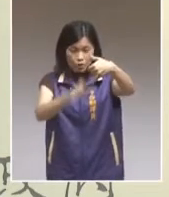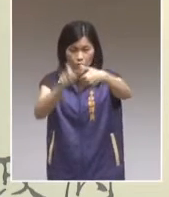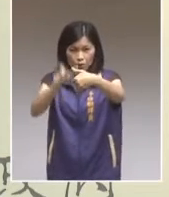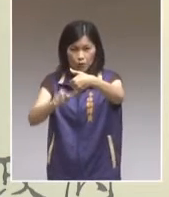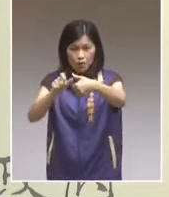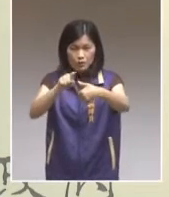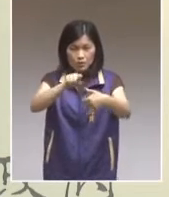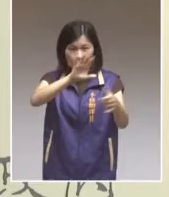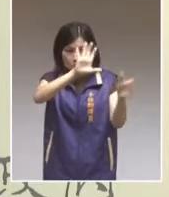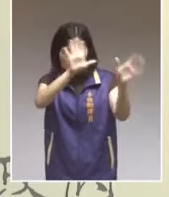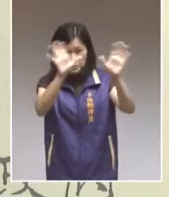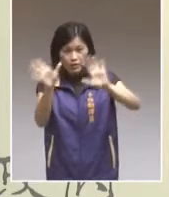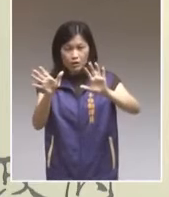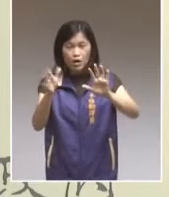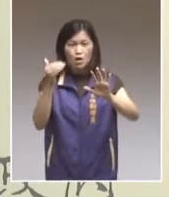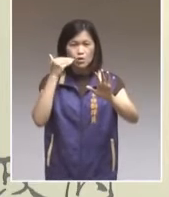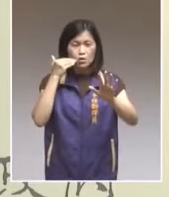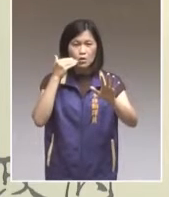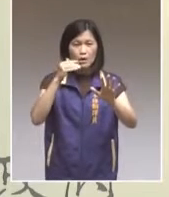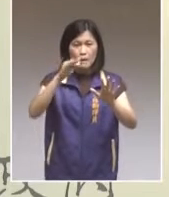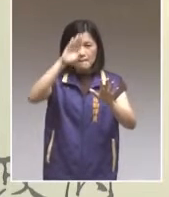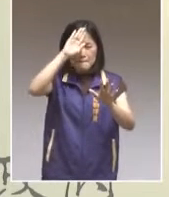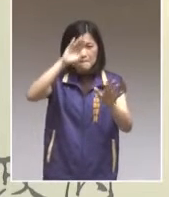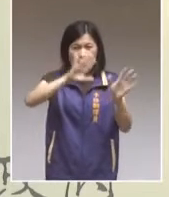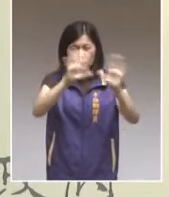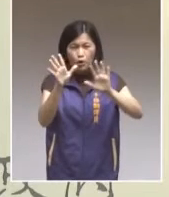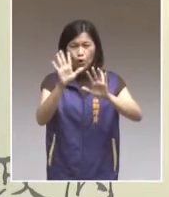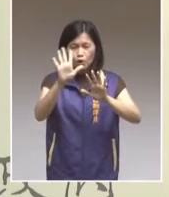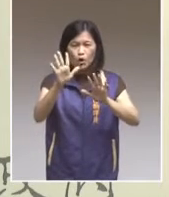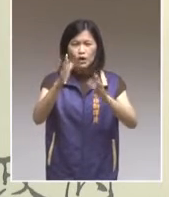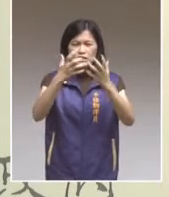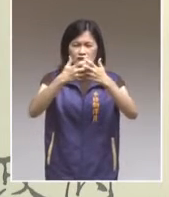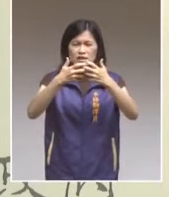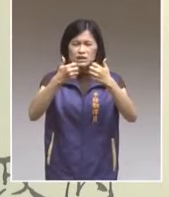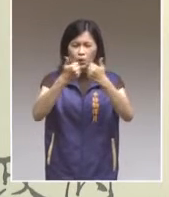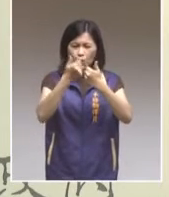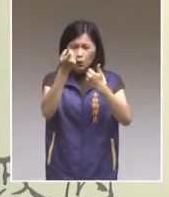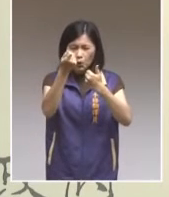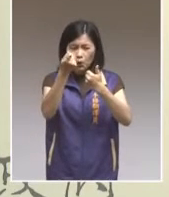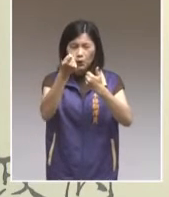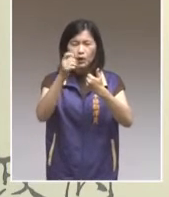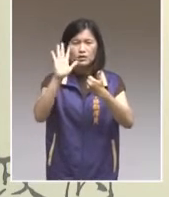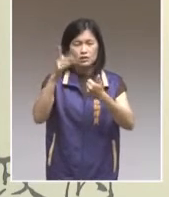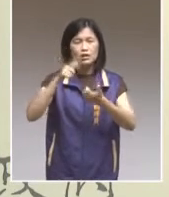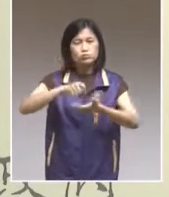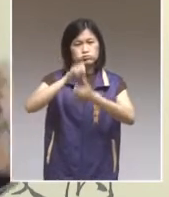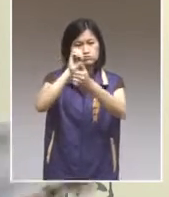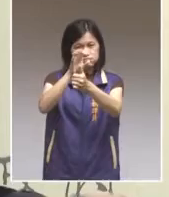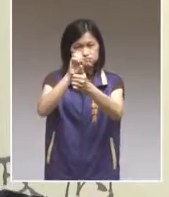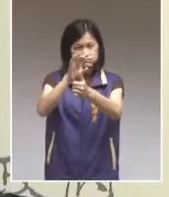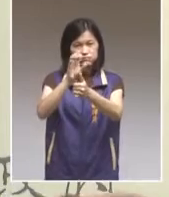来讲的话，那当然出现这些症状的机会相当小，不过仍然是会提醒。